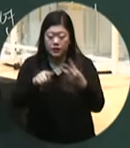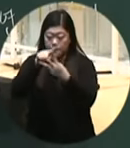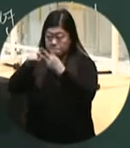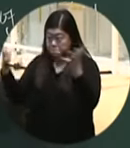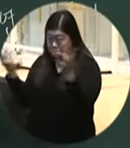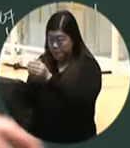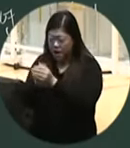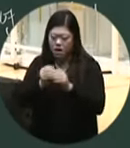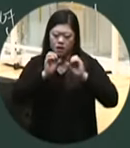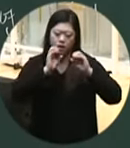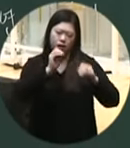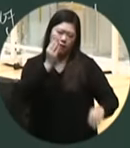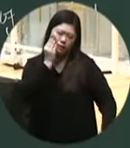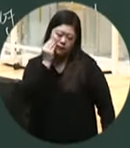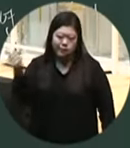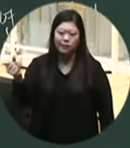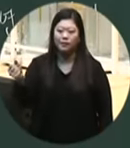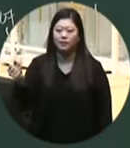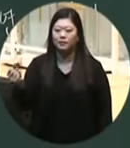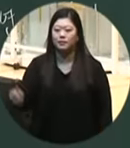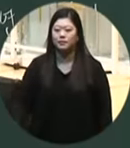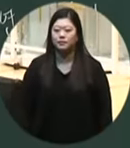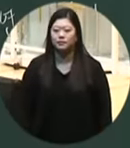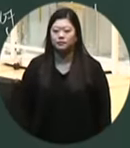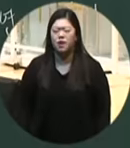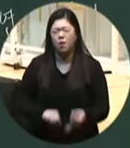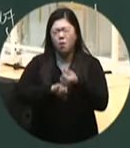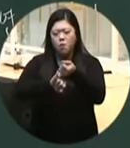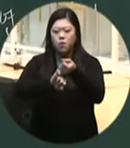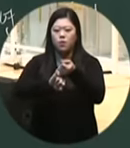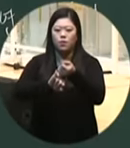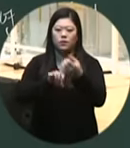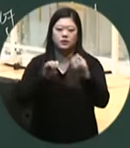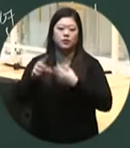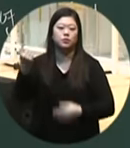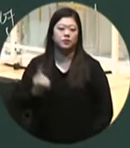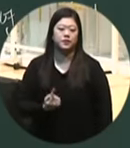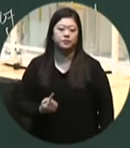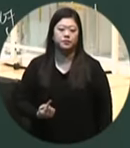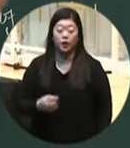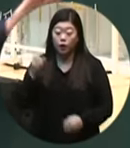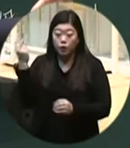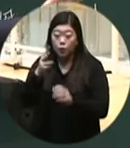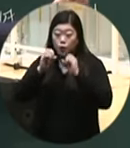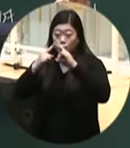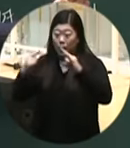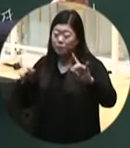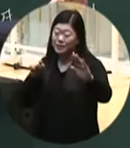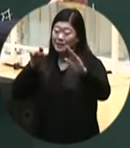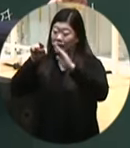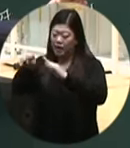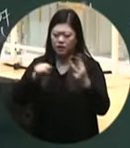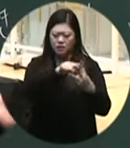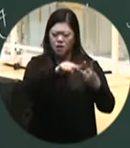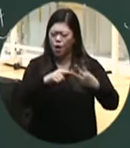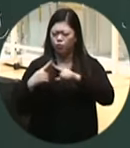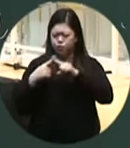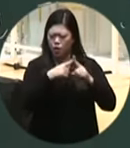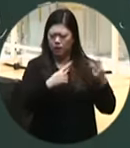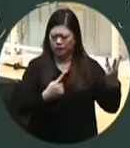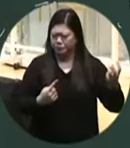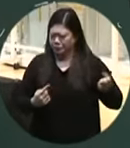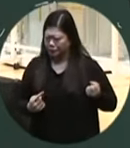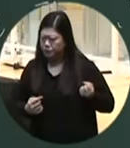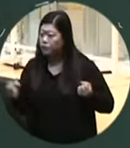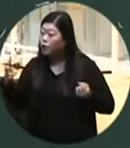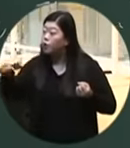cannot evangelize. It's because you haven't seen this. 이러면 틀림없어요. But if you see it, it'll 캠프 happen. 가도 이걸 봐야 돼요. When you go to camp, you have to see this. 여러분들이 봉사